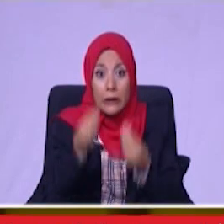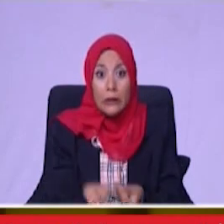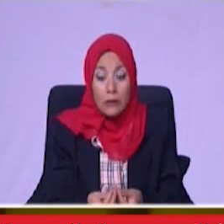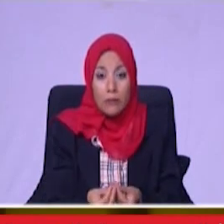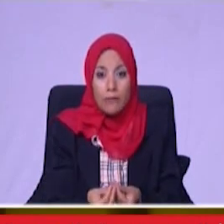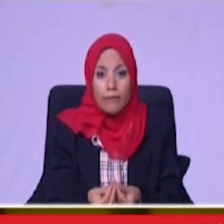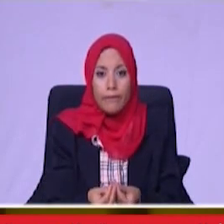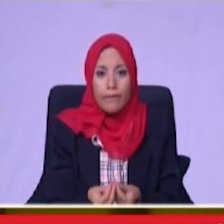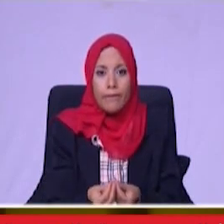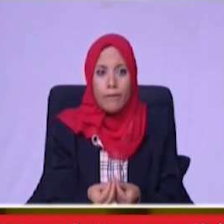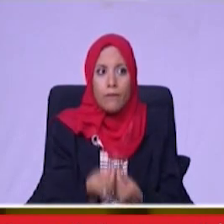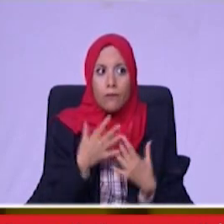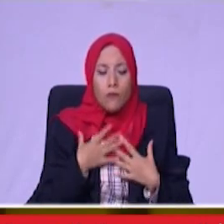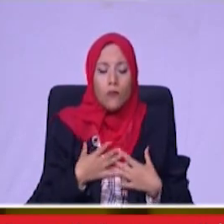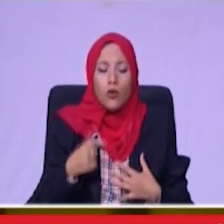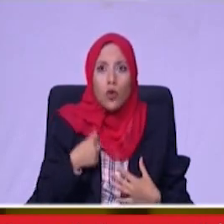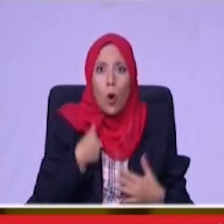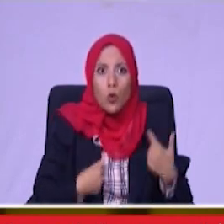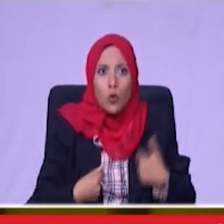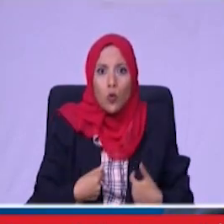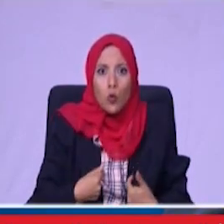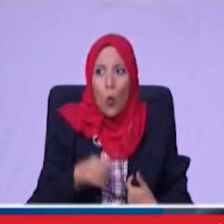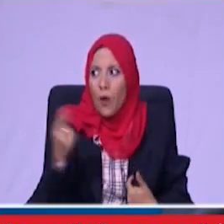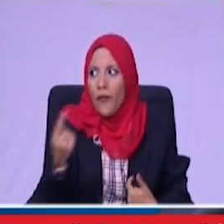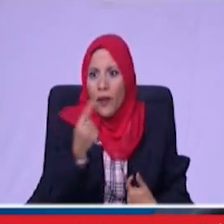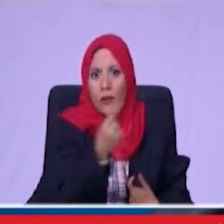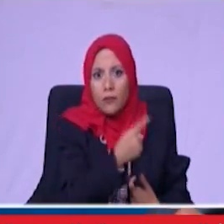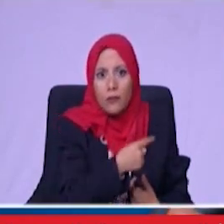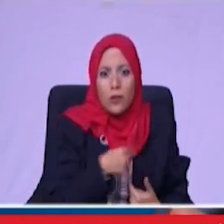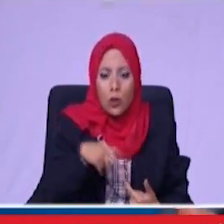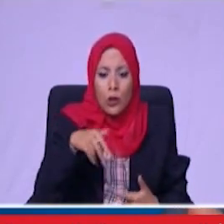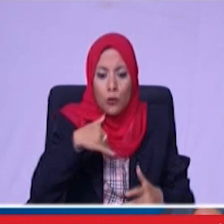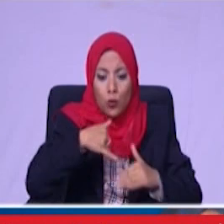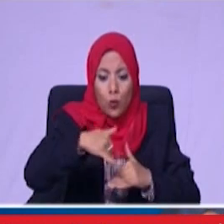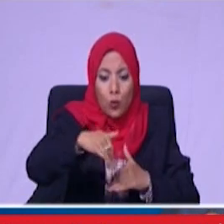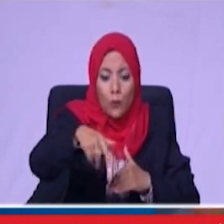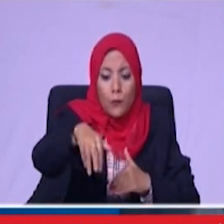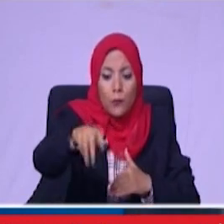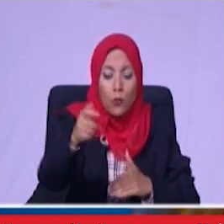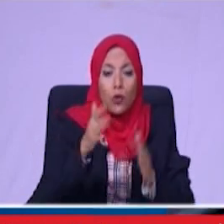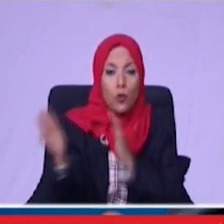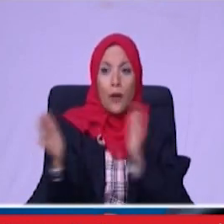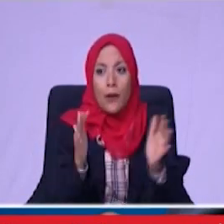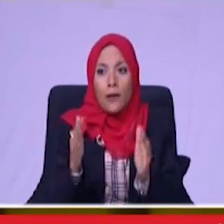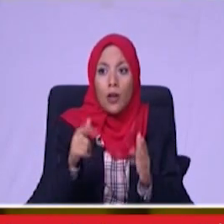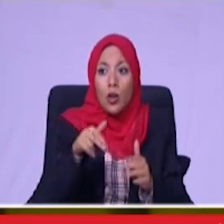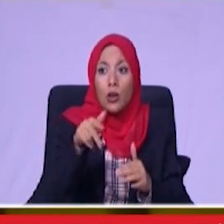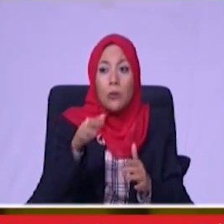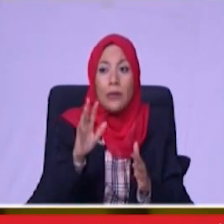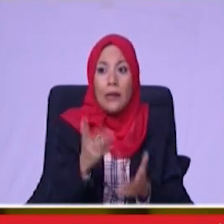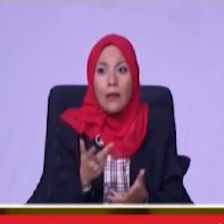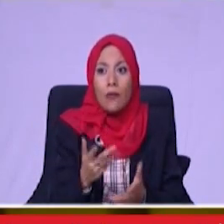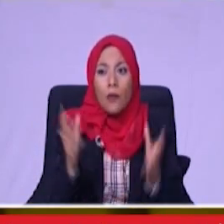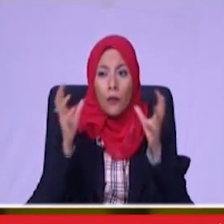قد نور الشمس بعملك الصالح تمشي على الصلاه لما تروح الجنه وانا جنبك تمشي